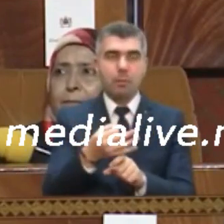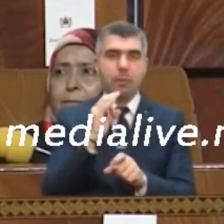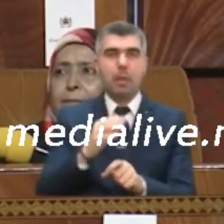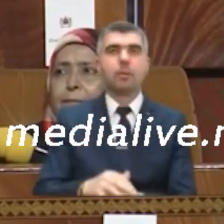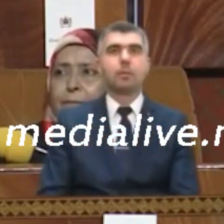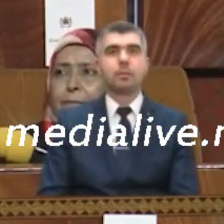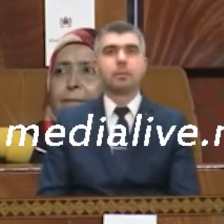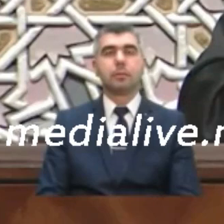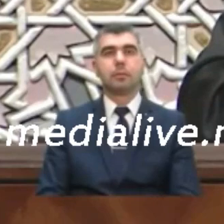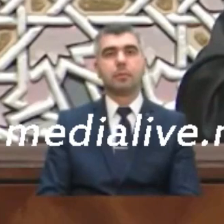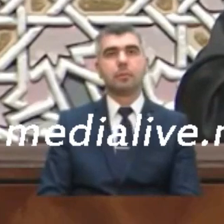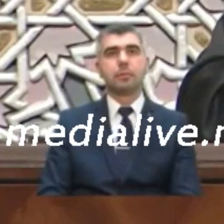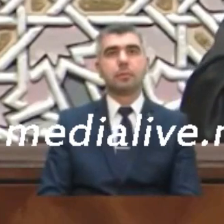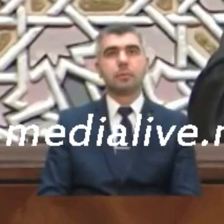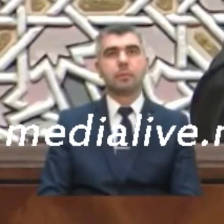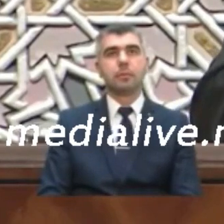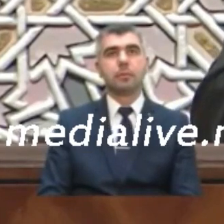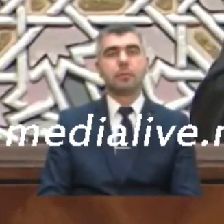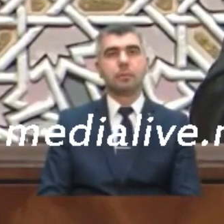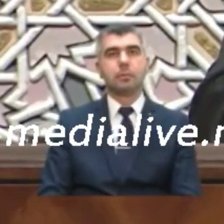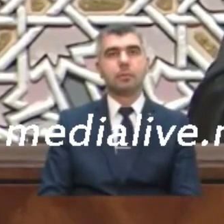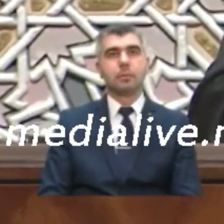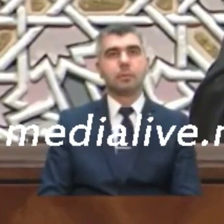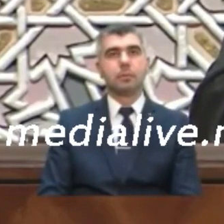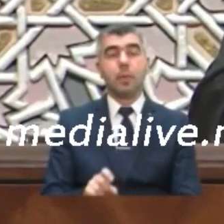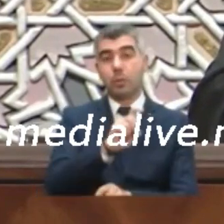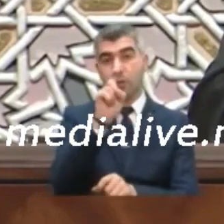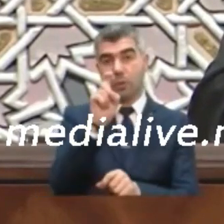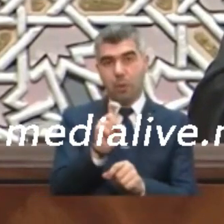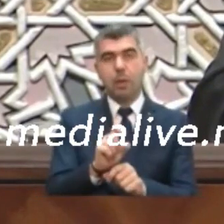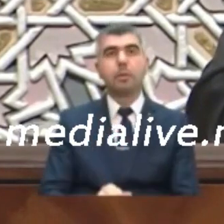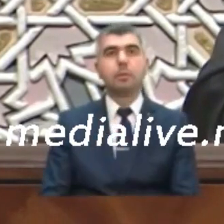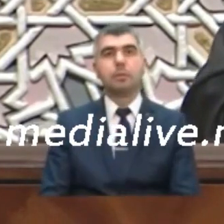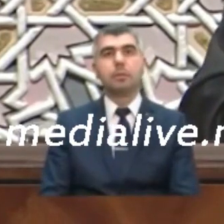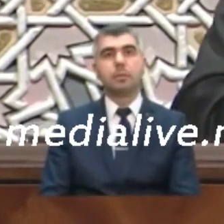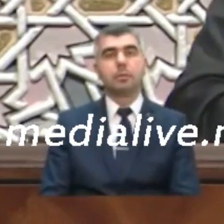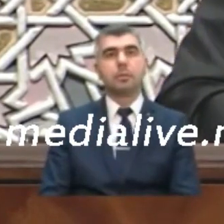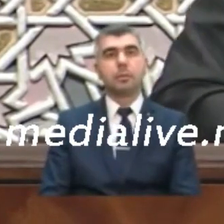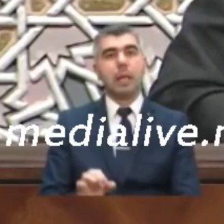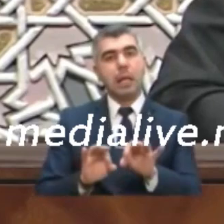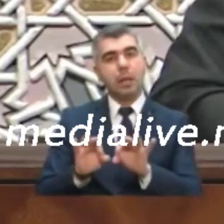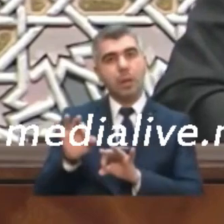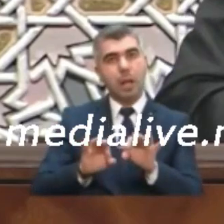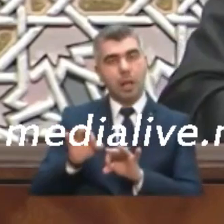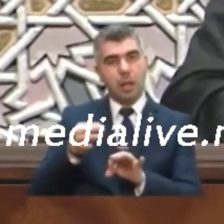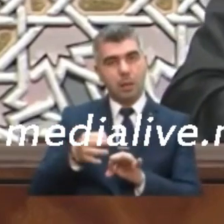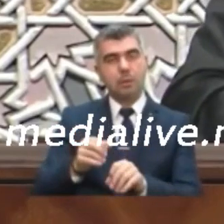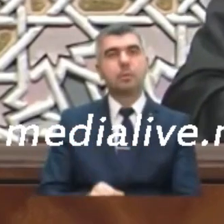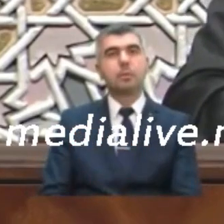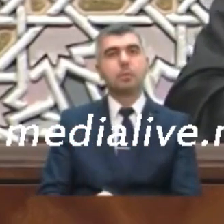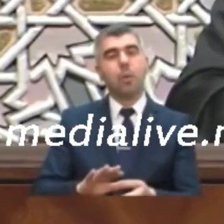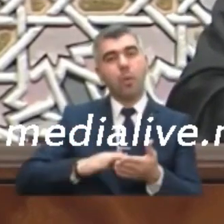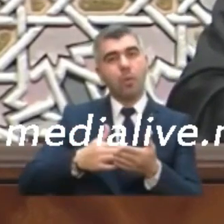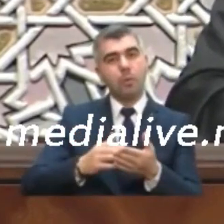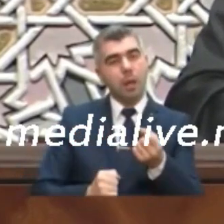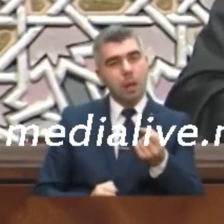العبث. شكرا سيد نايم. إذا السؤال آني عن الإجراءات المتخذة للنهوض